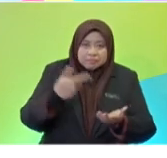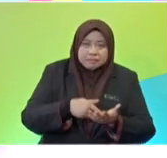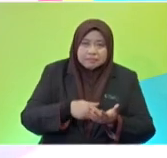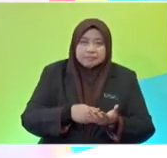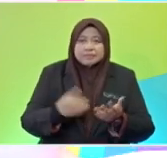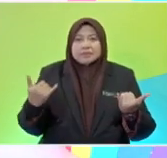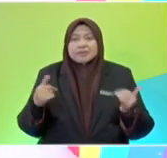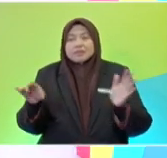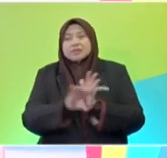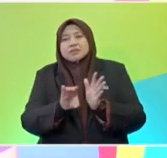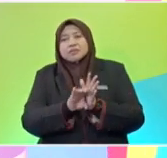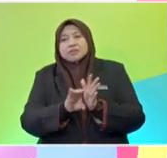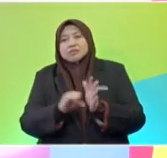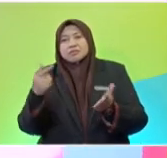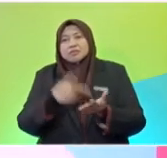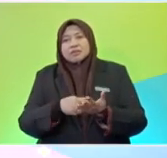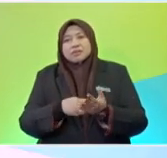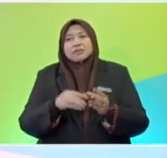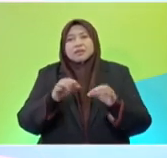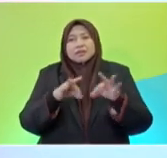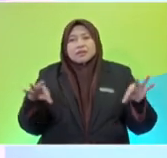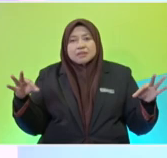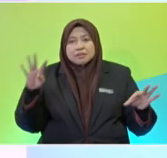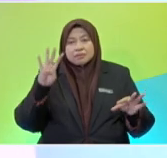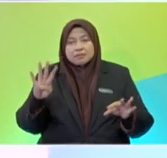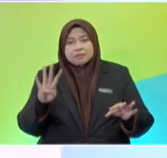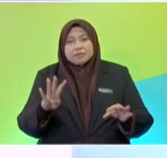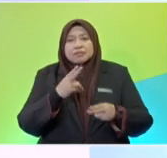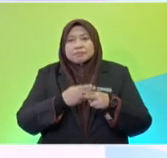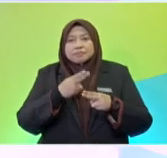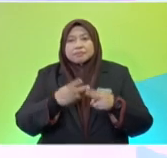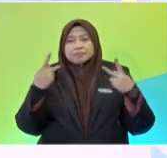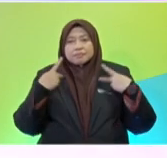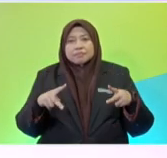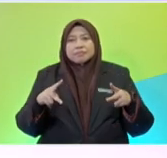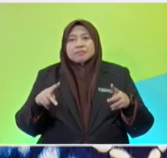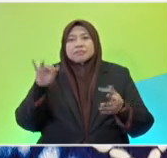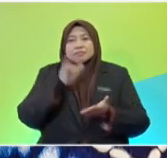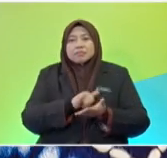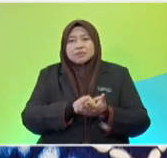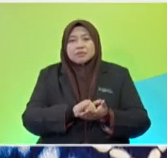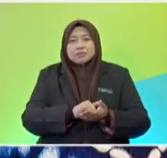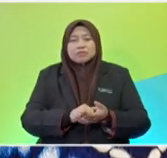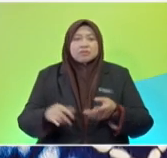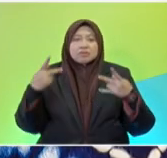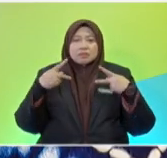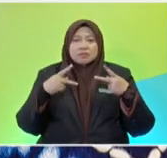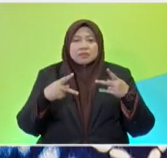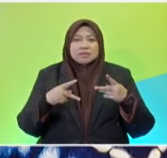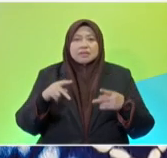yang seterusnya untuk ayat yang keempat nama kedai itu ialah kedai cenderamata